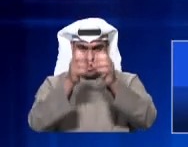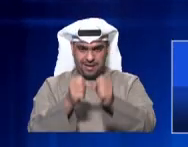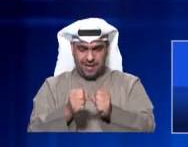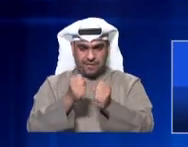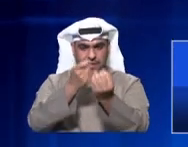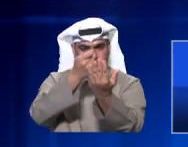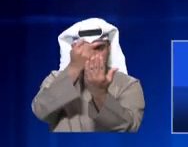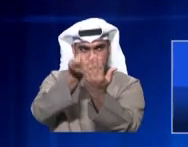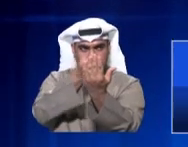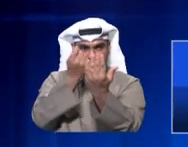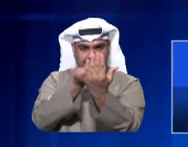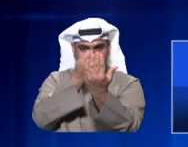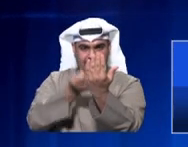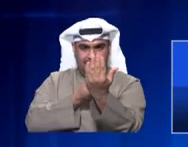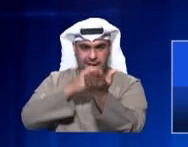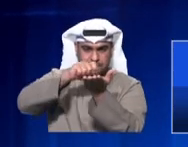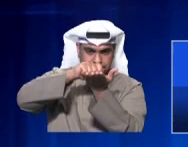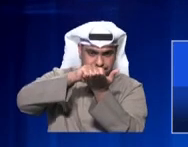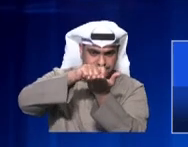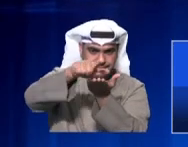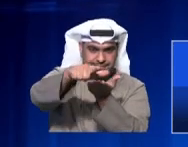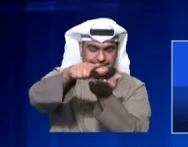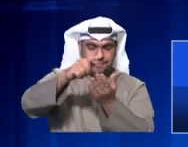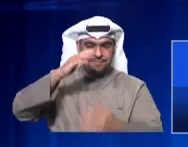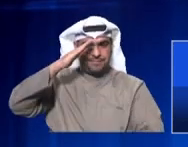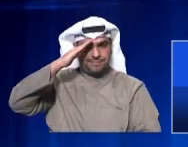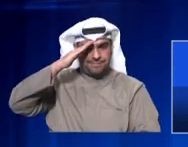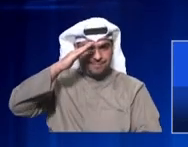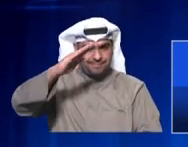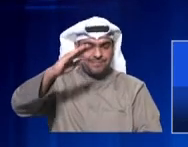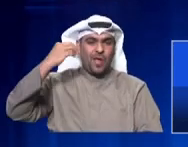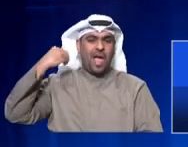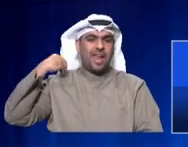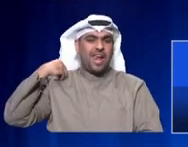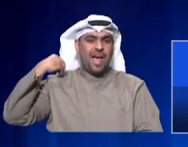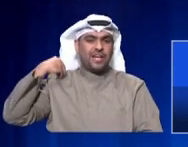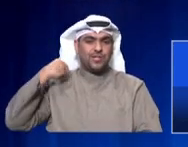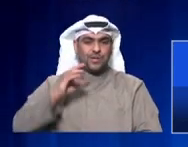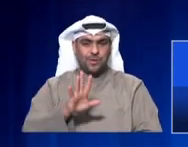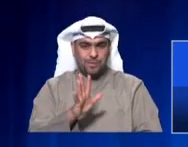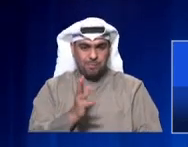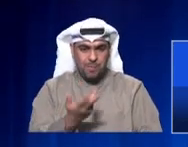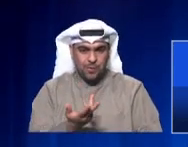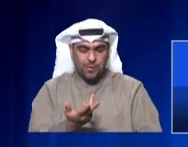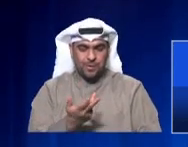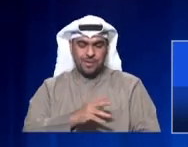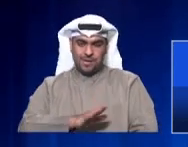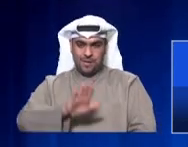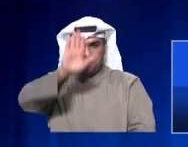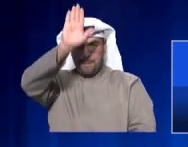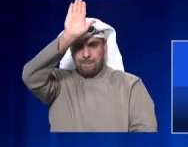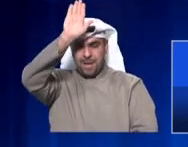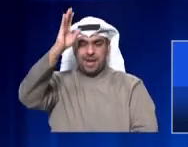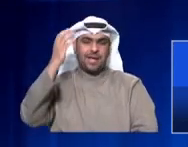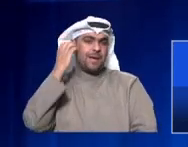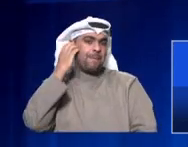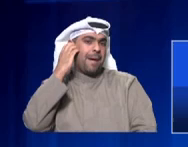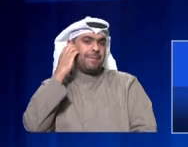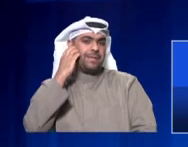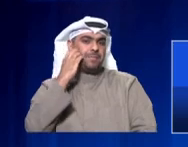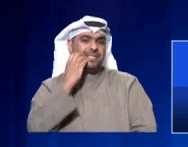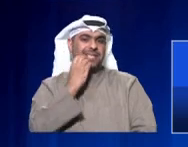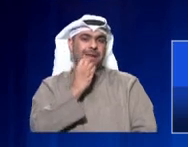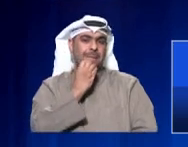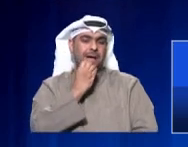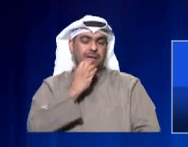الأحمد الجابر الصباح حفظه الله ببرقية شكر لأخيه صاحب السمو الملكي الأمير محمد بن سلمان بن عبد